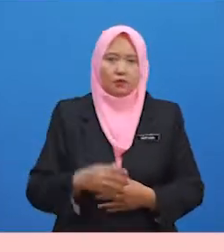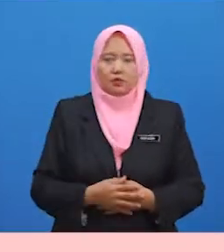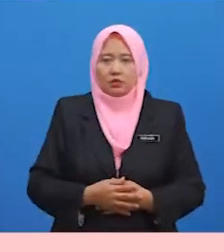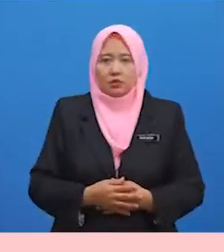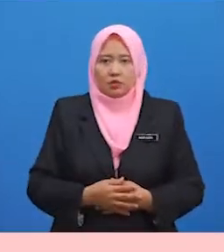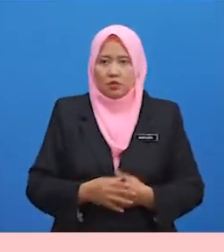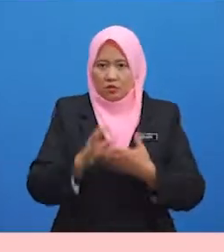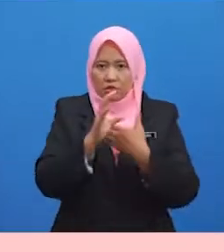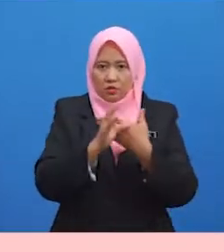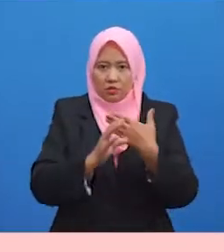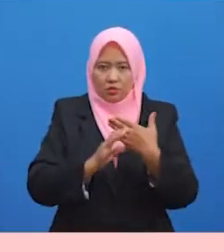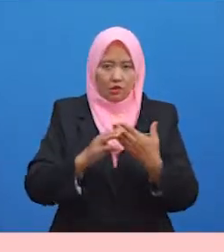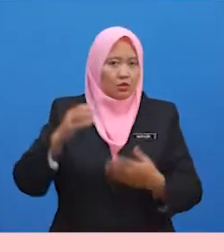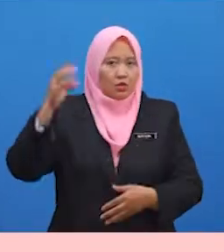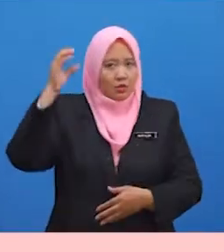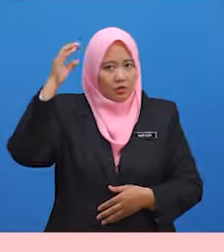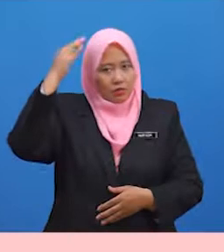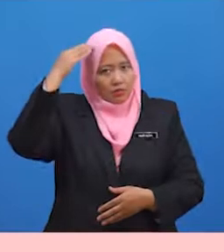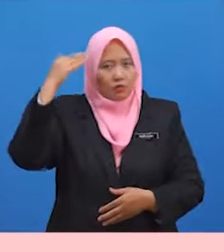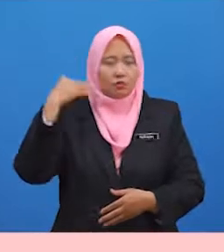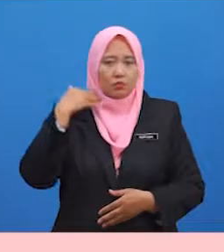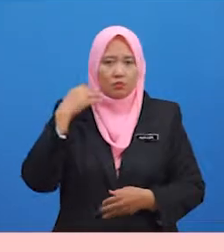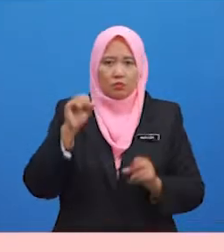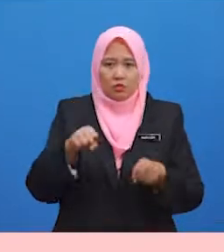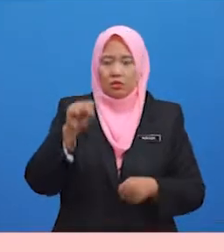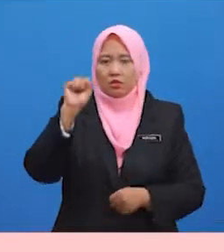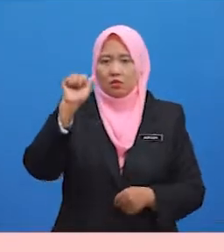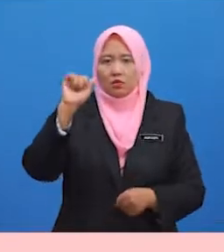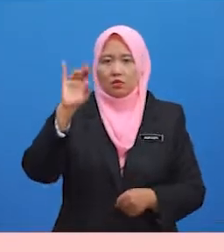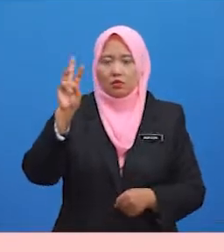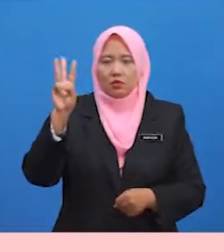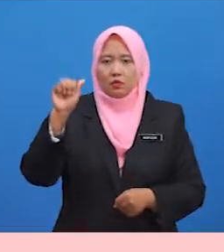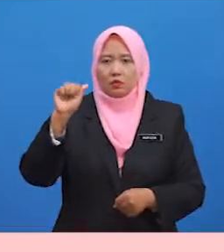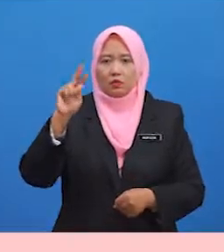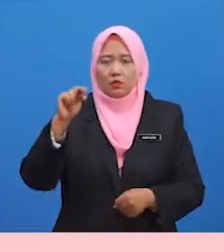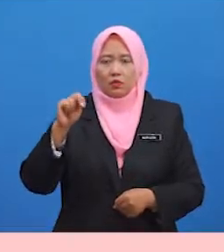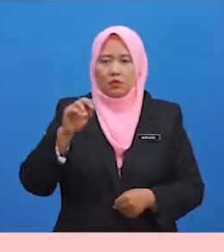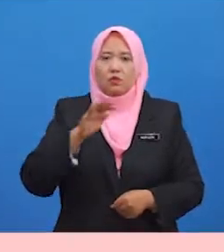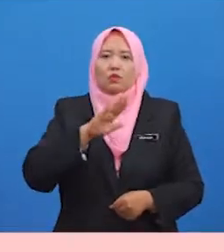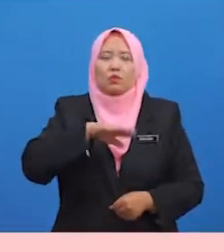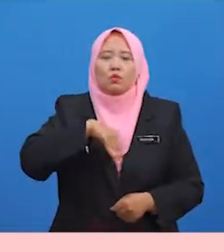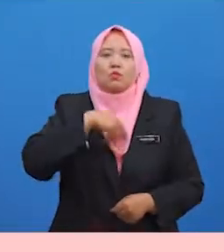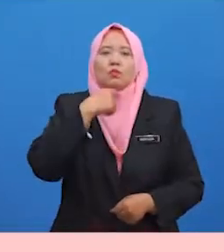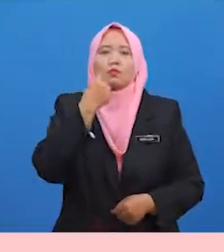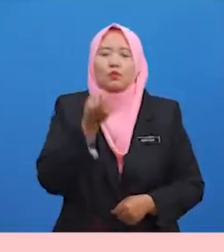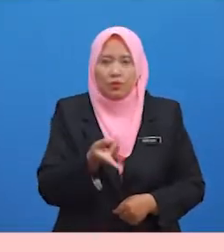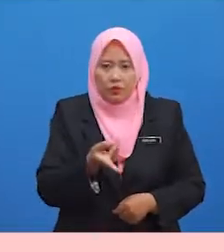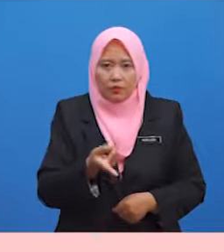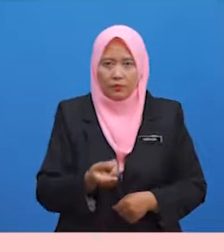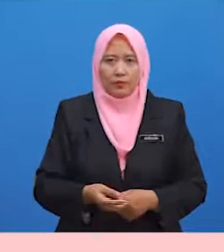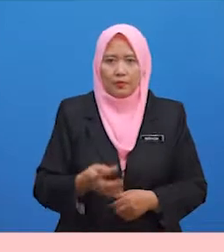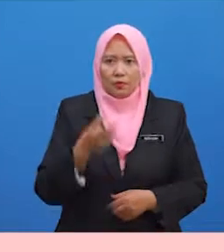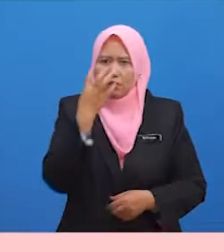Kecederaan kepala juga boleh menyebabkan mangsa mengalami sawan, muntah, hilang ingatan, kabur pandangan